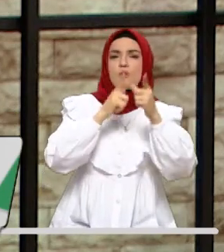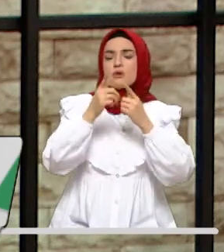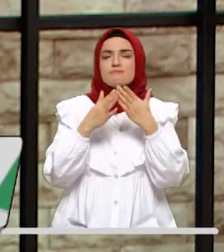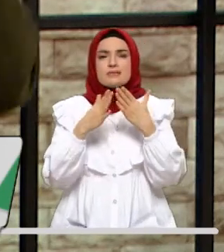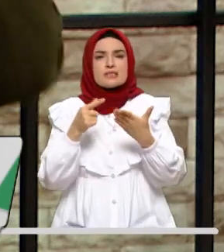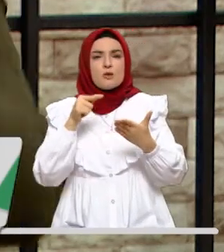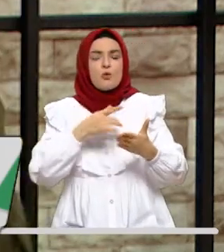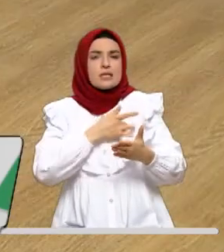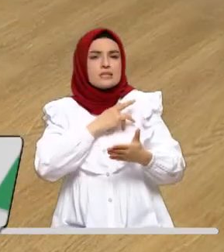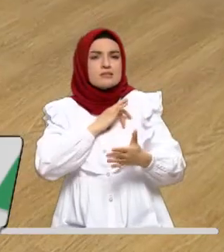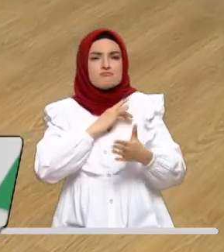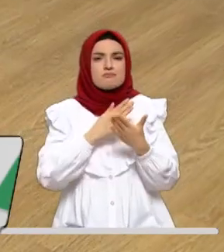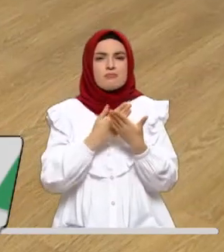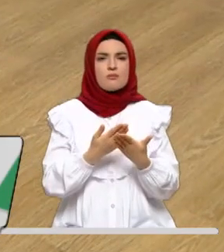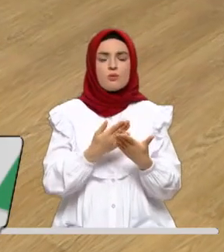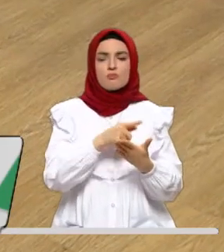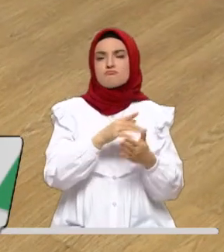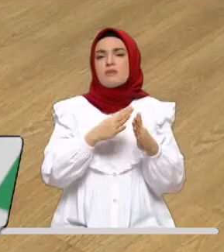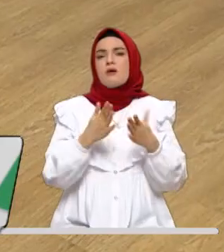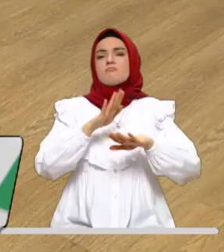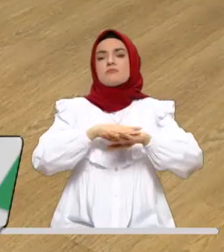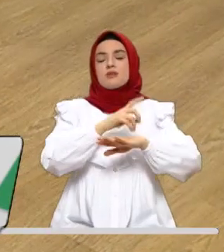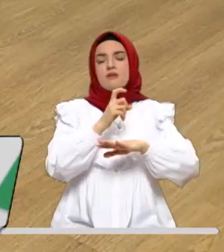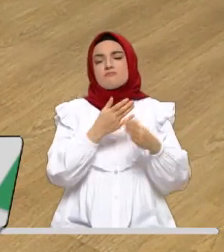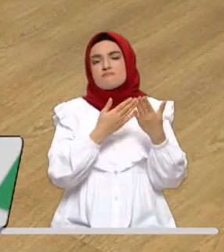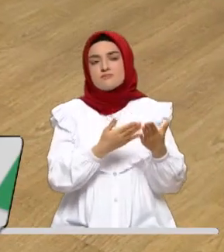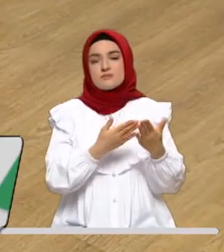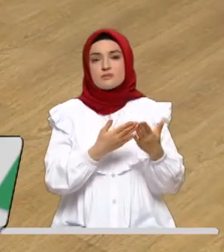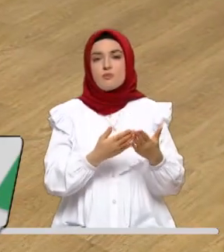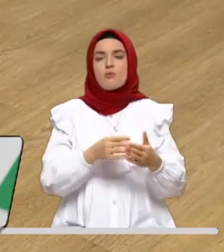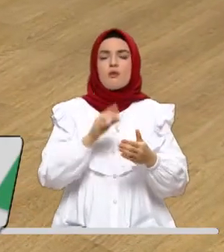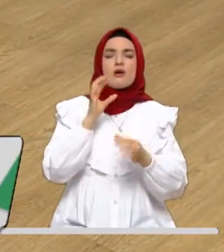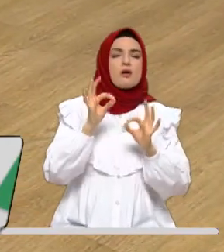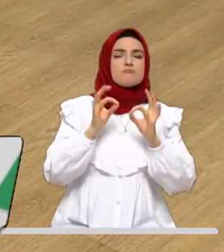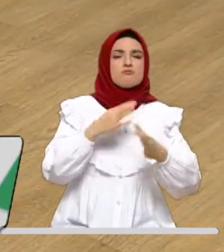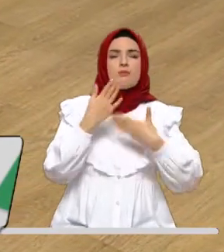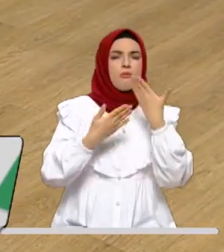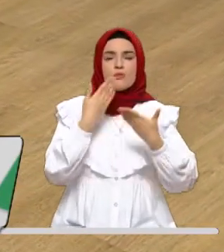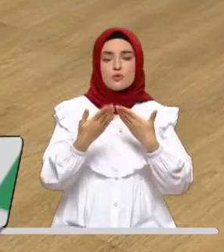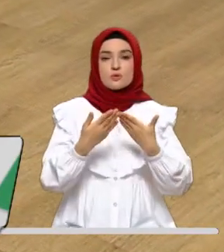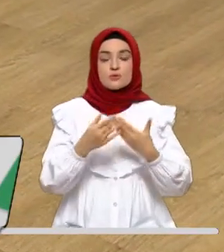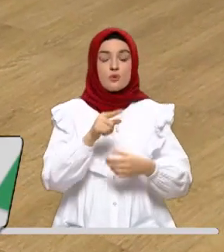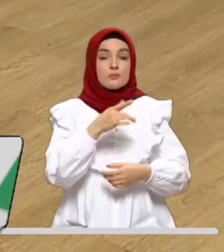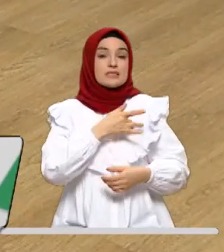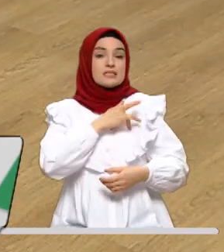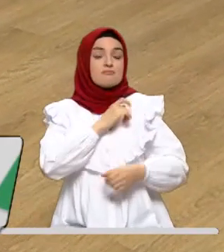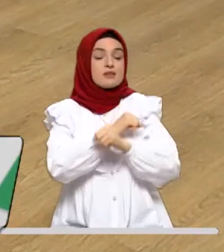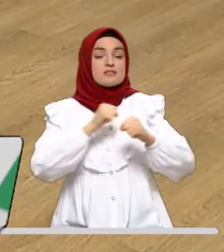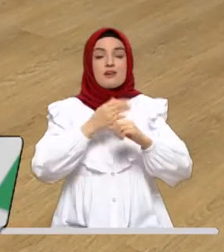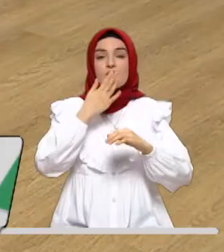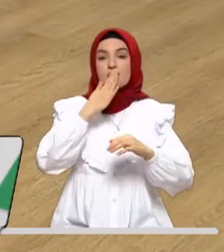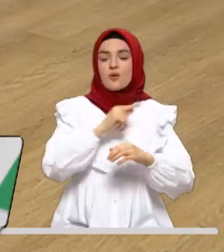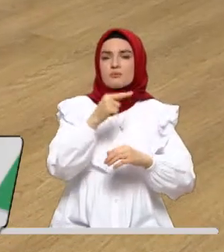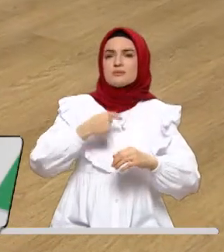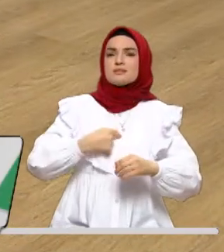var? O ne yaparsa yapsın, o adeta havlasın, o bizim imanımızı boğamaz. Çünkü bizim kavi